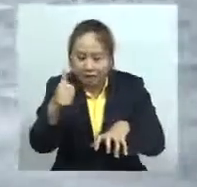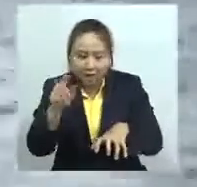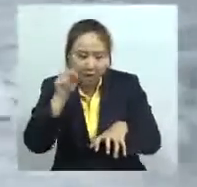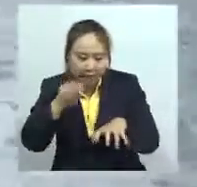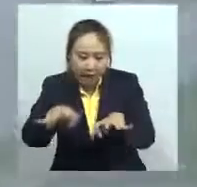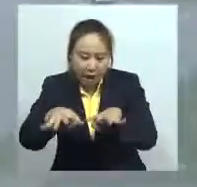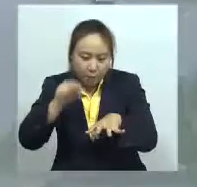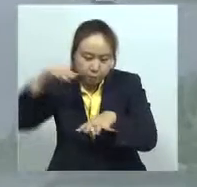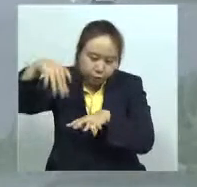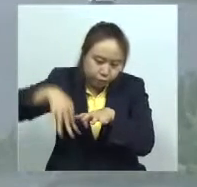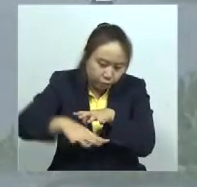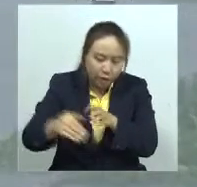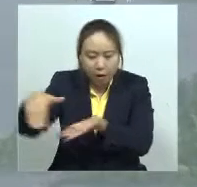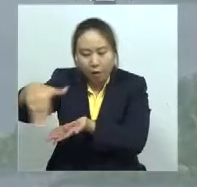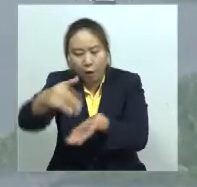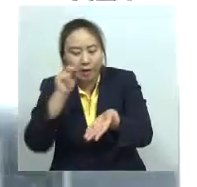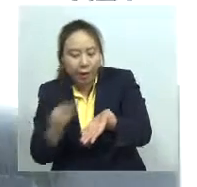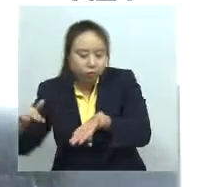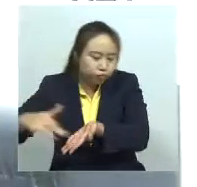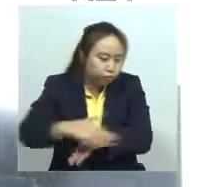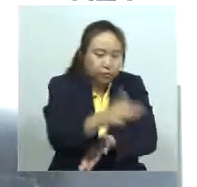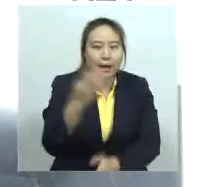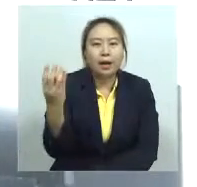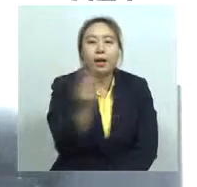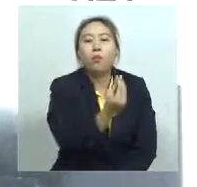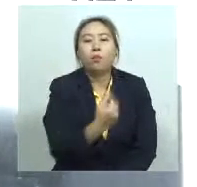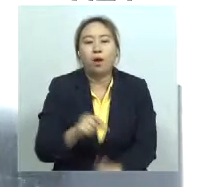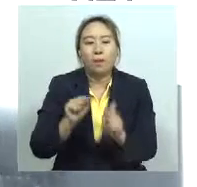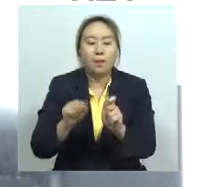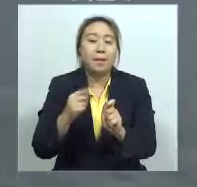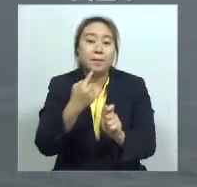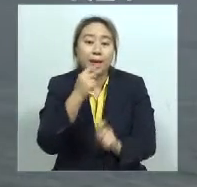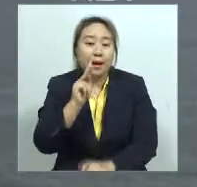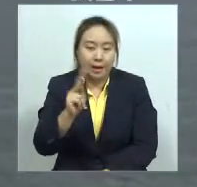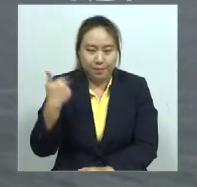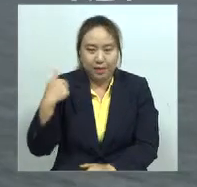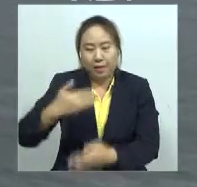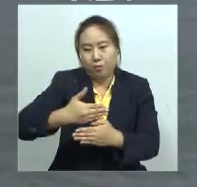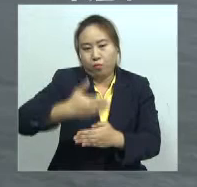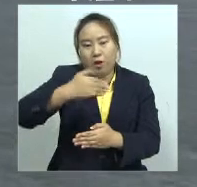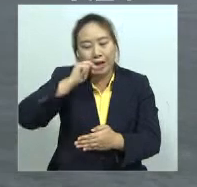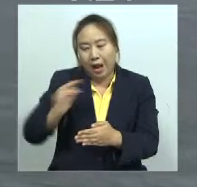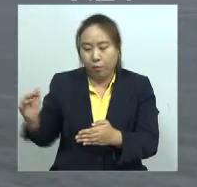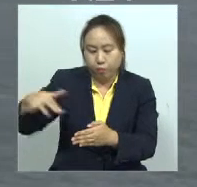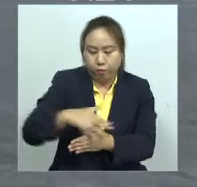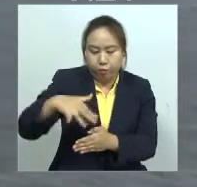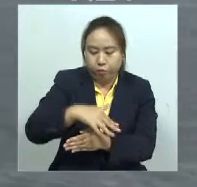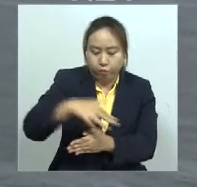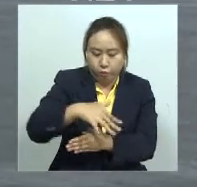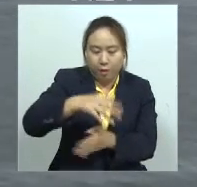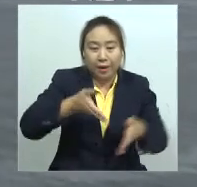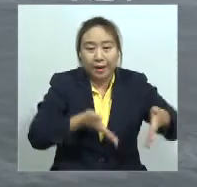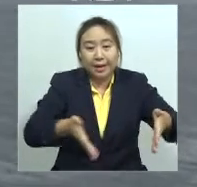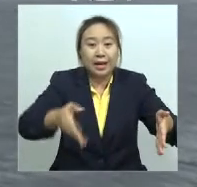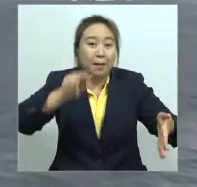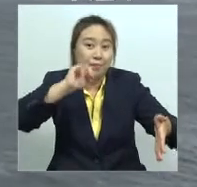งสู่คลองสาขาได้อย่างรวดเร็วพื้นที่อำเภอปากเกร็ดมีประตูระบายน้ำช่วยผลักดันน้ำลงสู่แม่น้ำเจ้าพระยามากถึง18